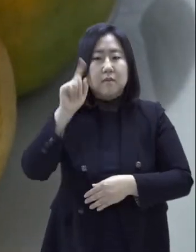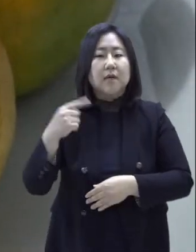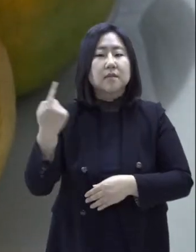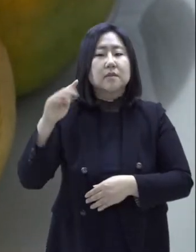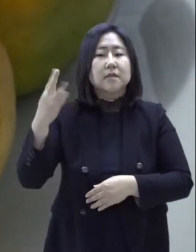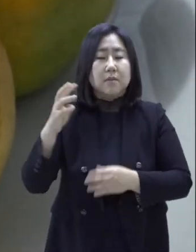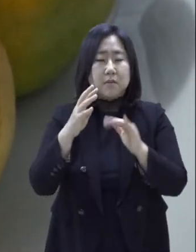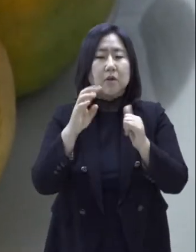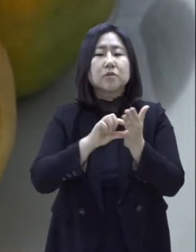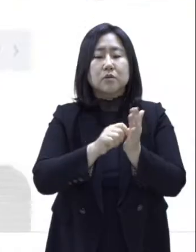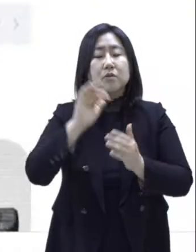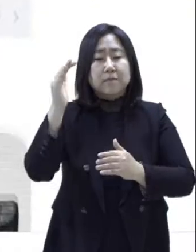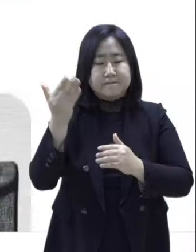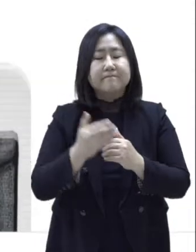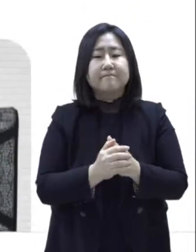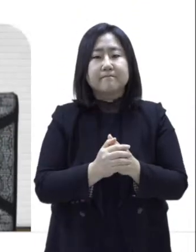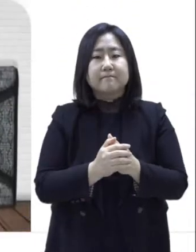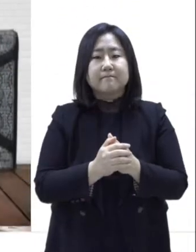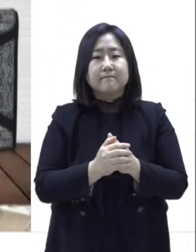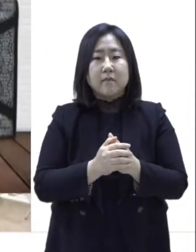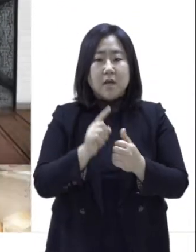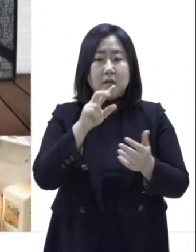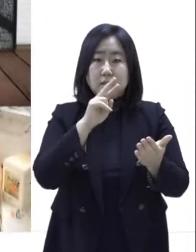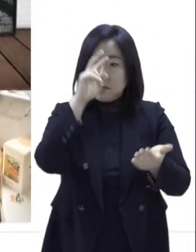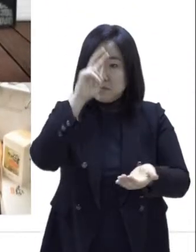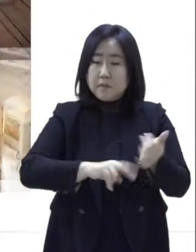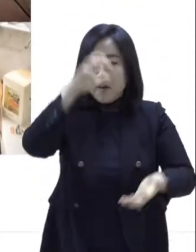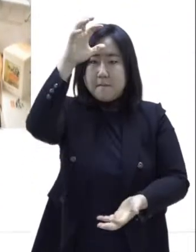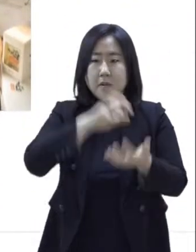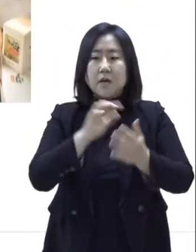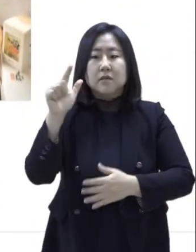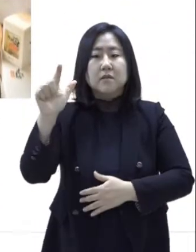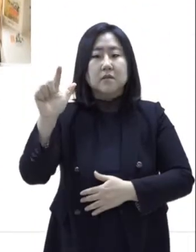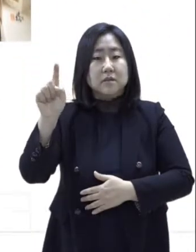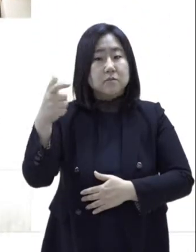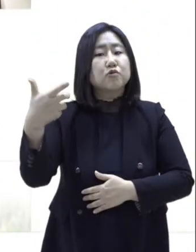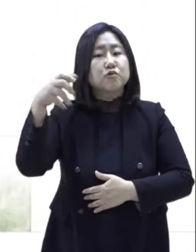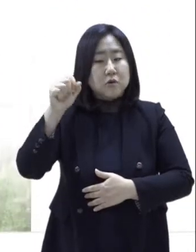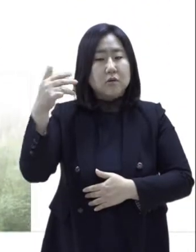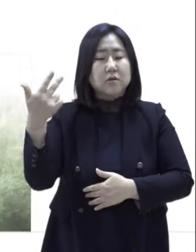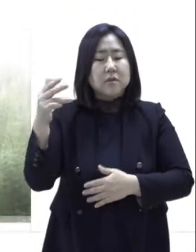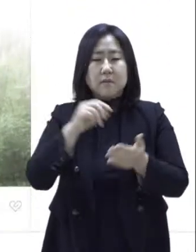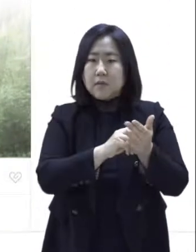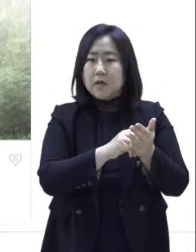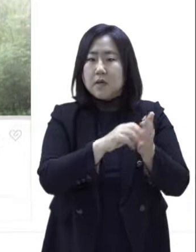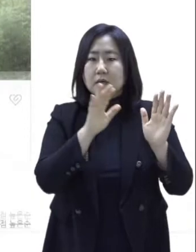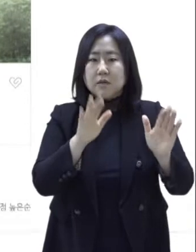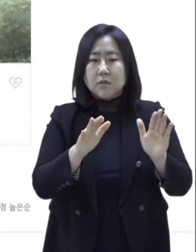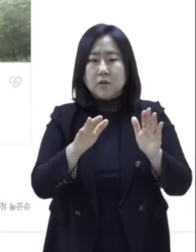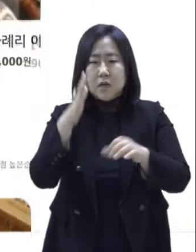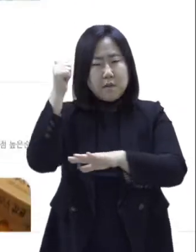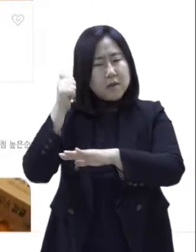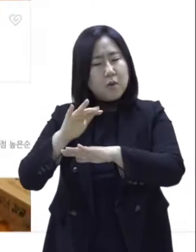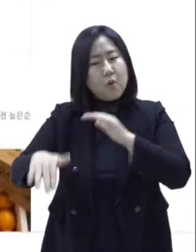,400여 명에 달하고 있습니다. 지금까지 누적 매출액은 16억 7천만 원인데요. 이 추세라면 서귀포시가